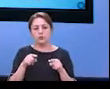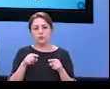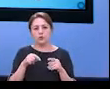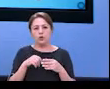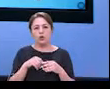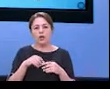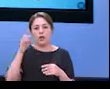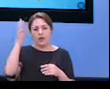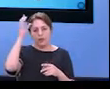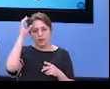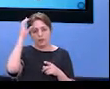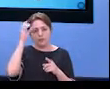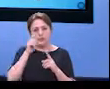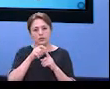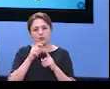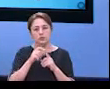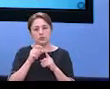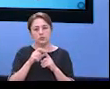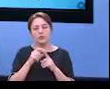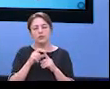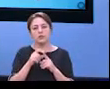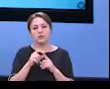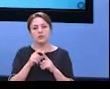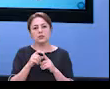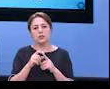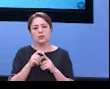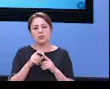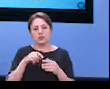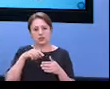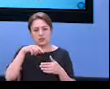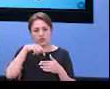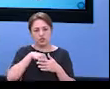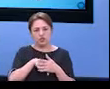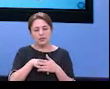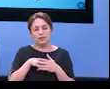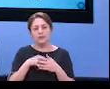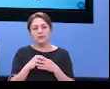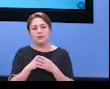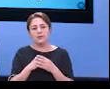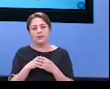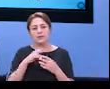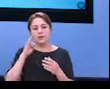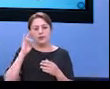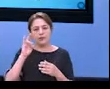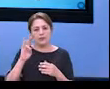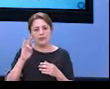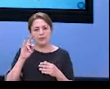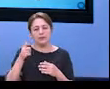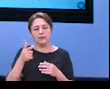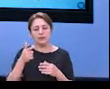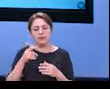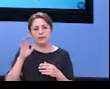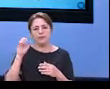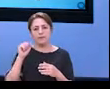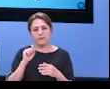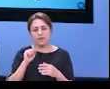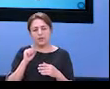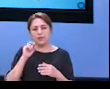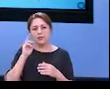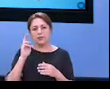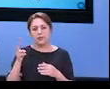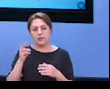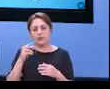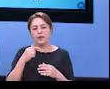Ushbu hikmatli so'zlarimizdagi so'zlarning tarkibida n va k til